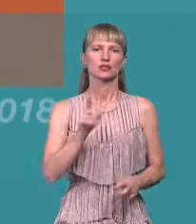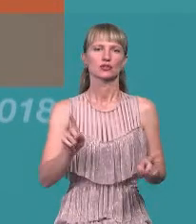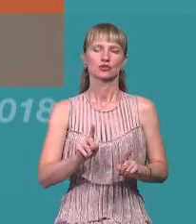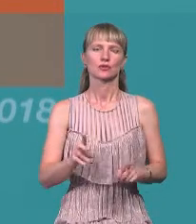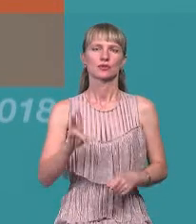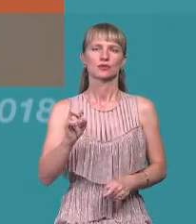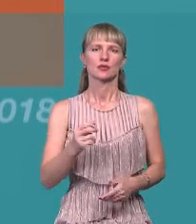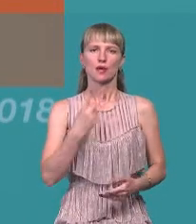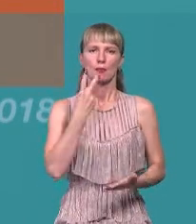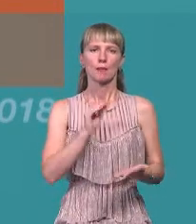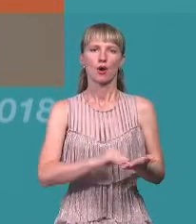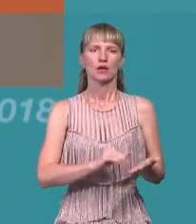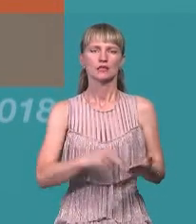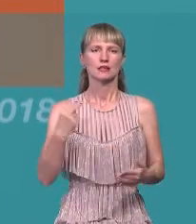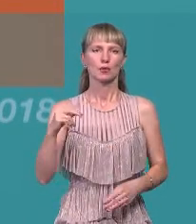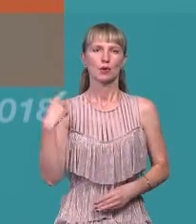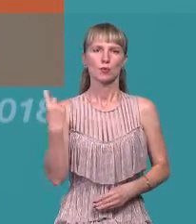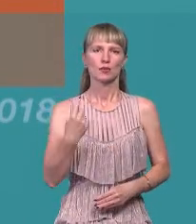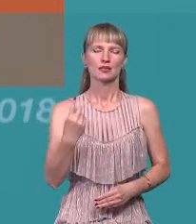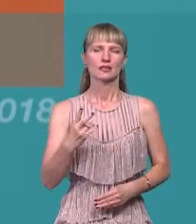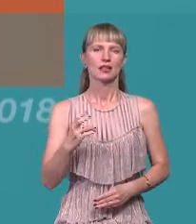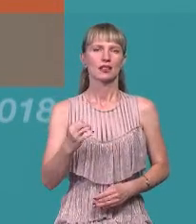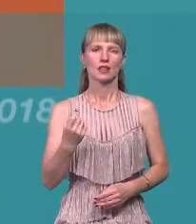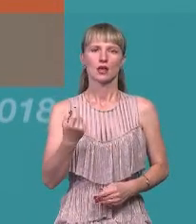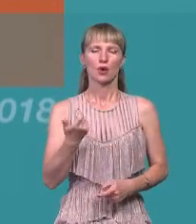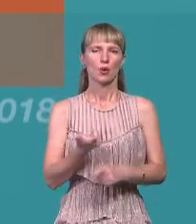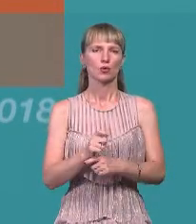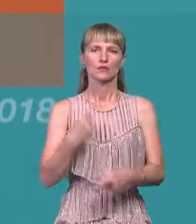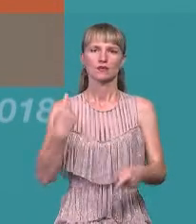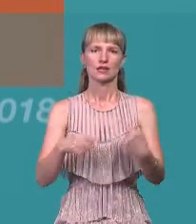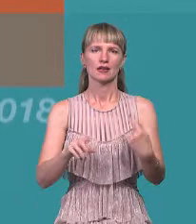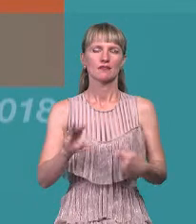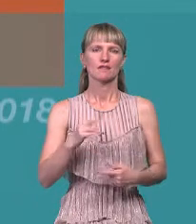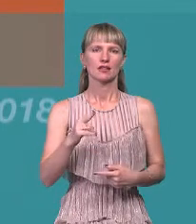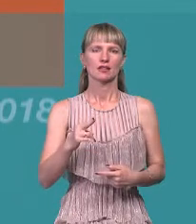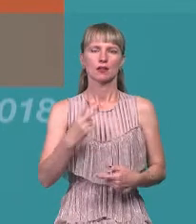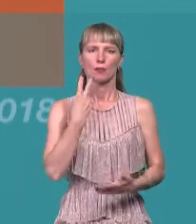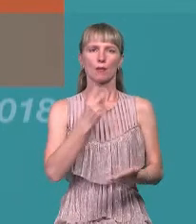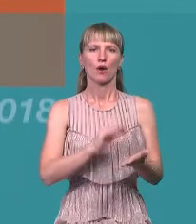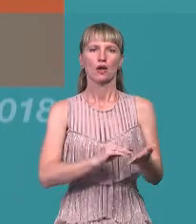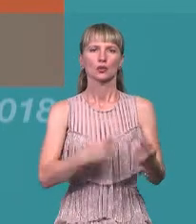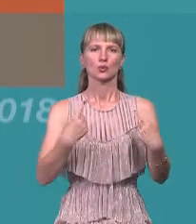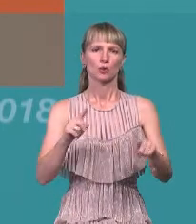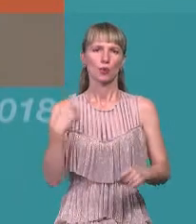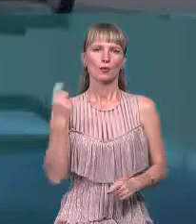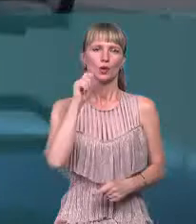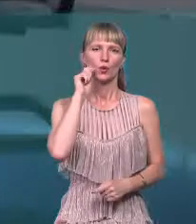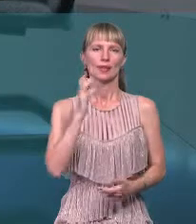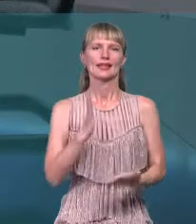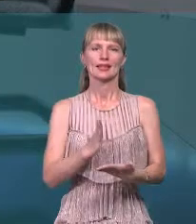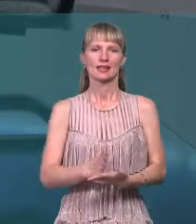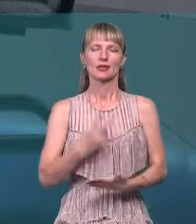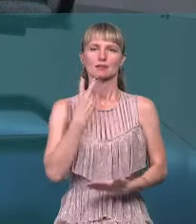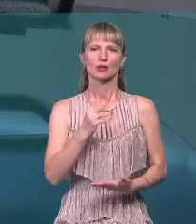на показники Запорізької області не дуже відрізняються, скажімо, від показників інших областей України. Є, ми